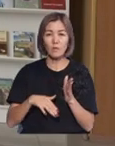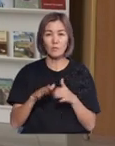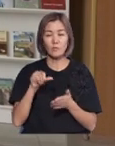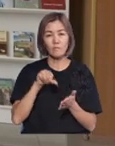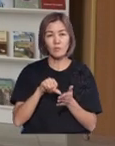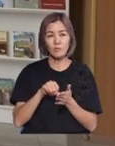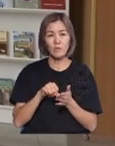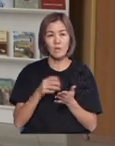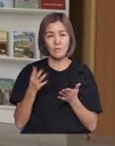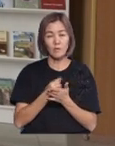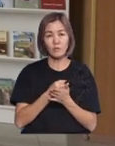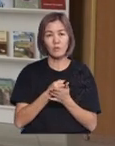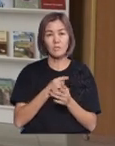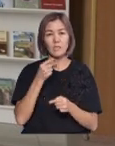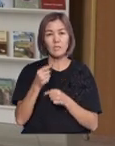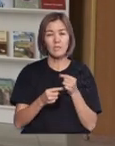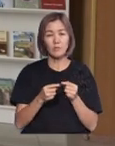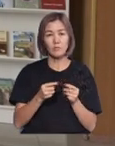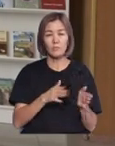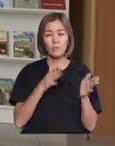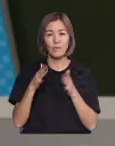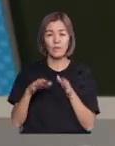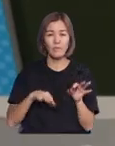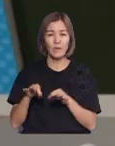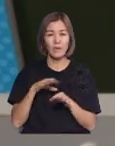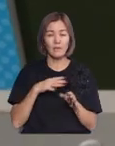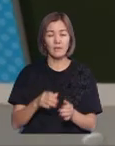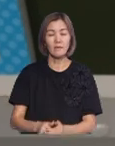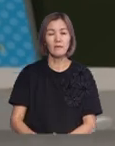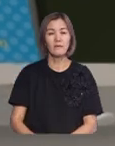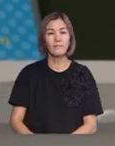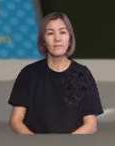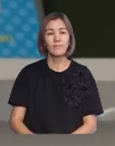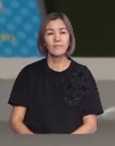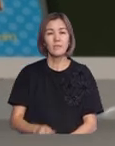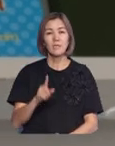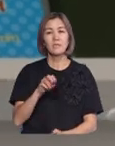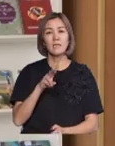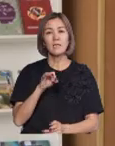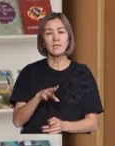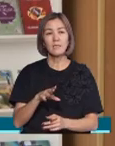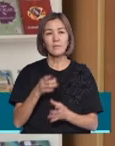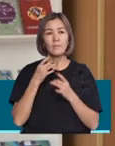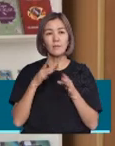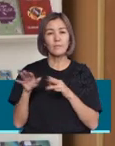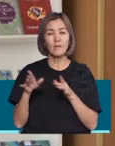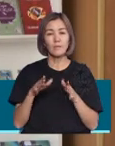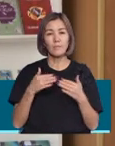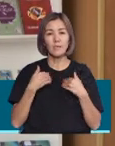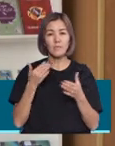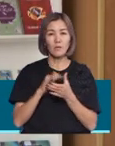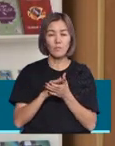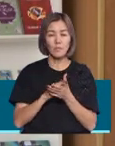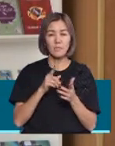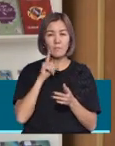навыки, получит возможность перейти на следующий этап проекта. В рамках столетнего юбилея Бердыбека Сокпакбаева мы познакомили